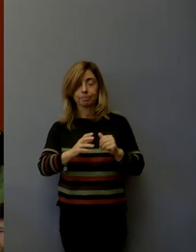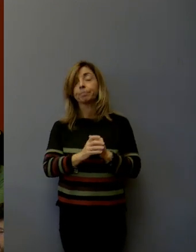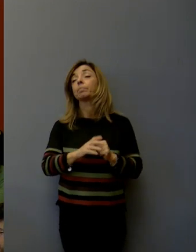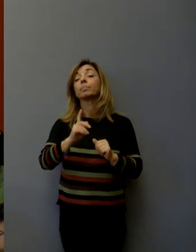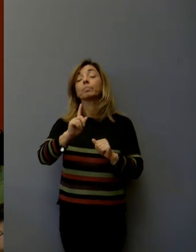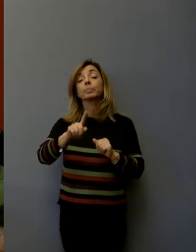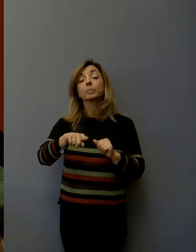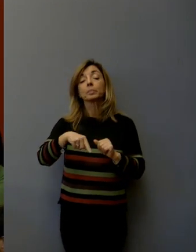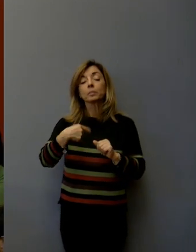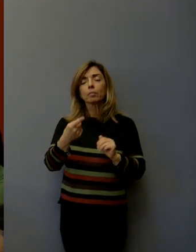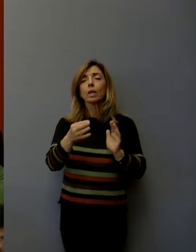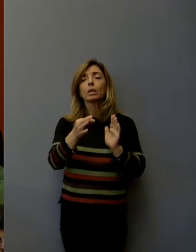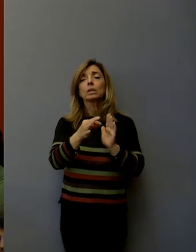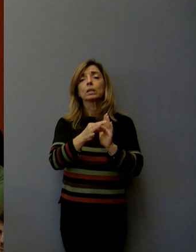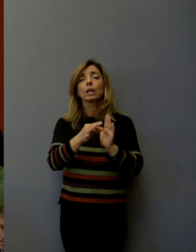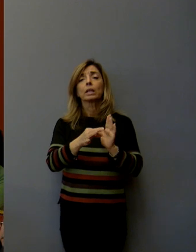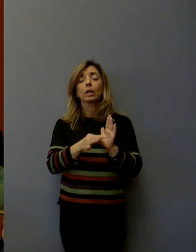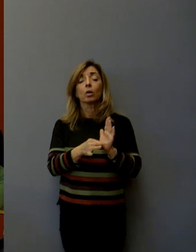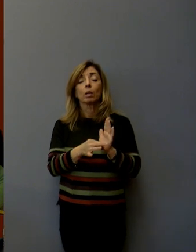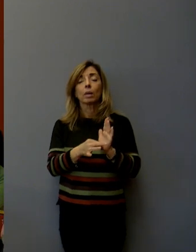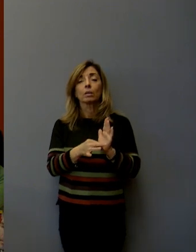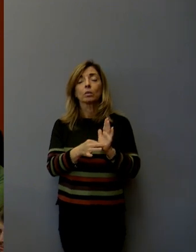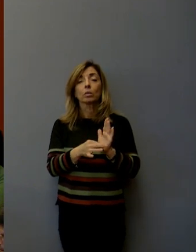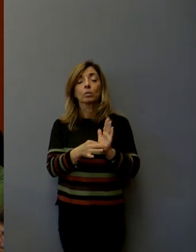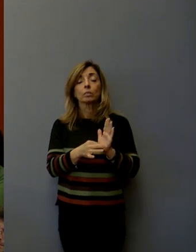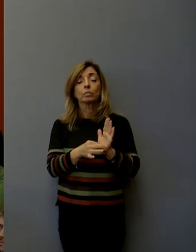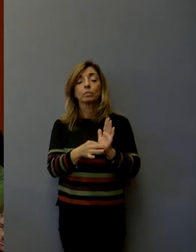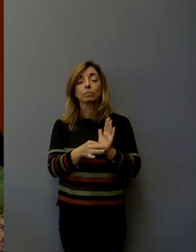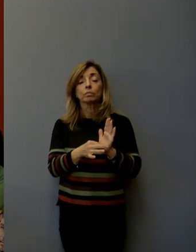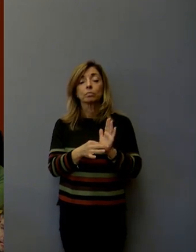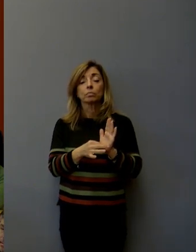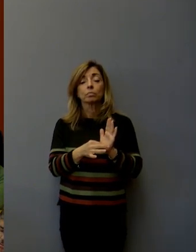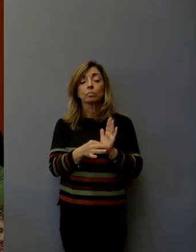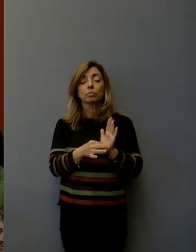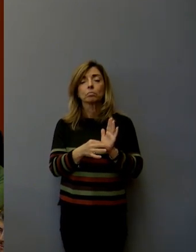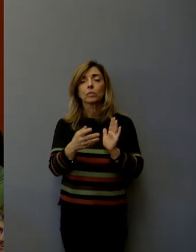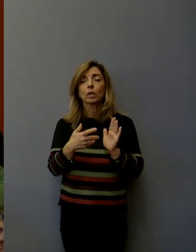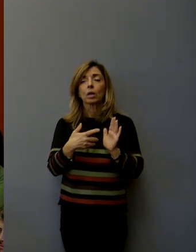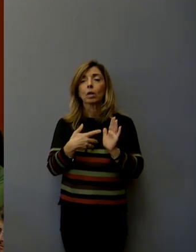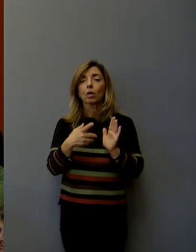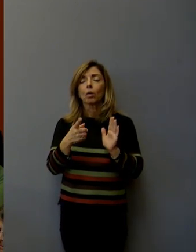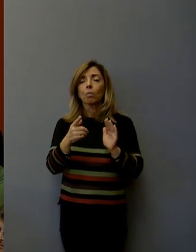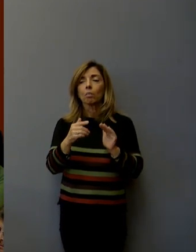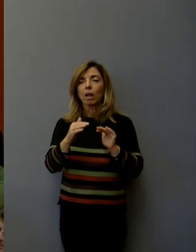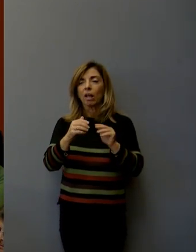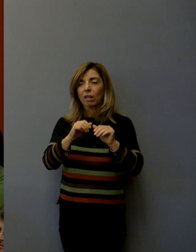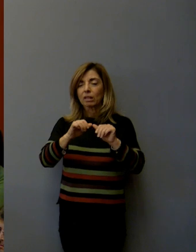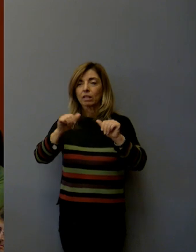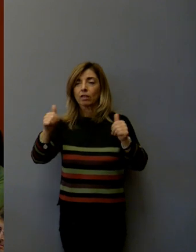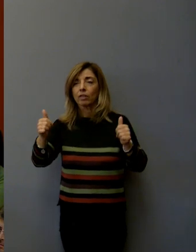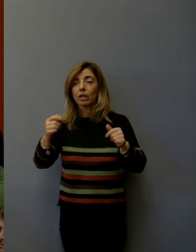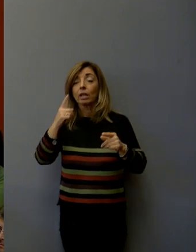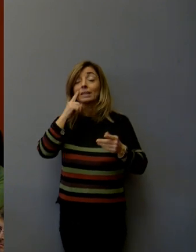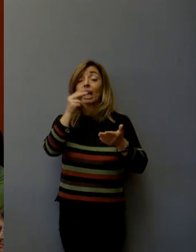regolamento io non l'ho trovato come dire quell'elemento di discernimento tra straordinario ascoltatori solo se voto